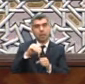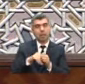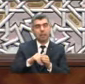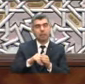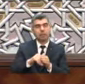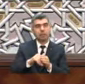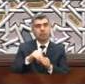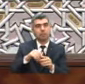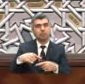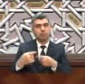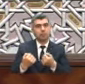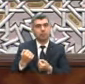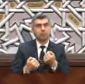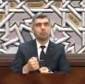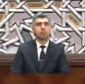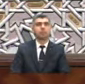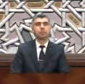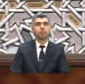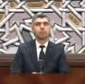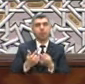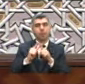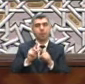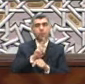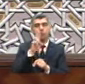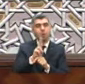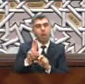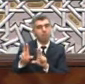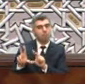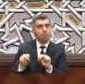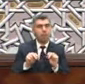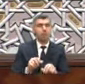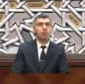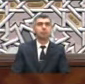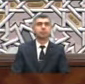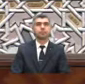ومجموعة المعارضة لتقديم نفس السؤال.